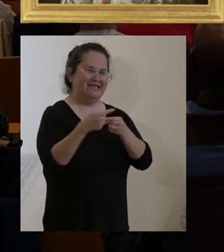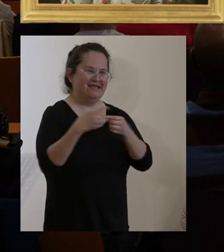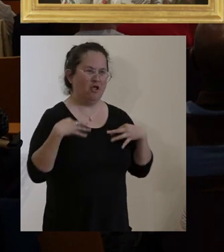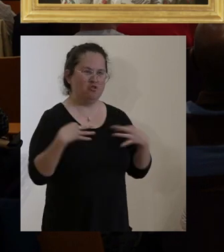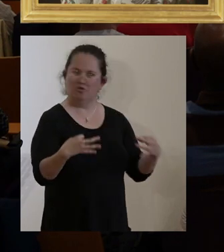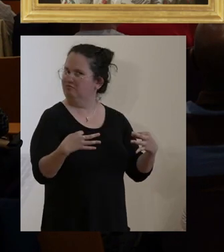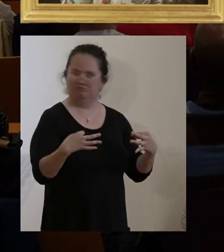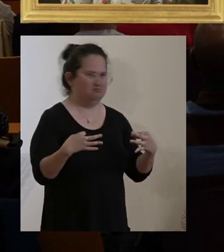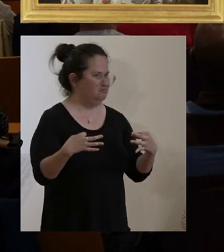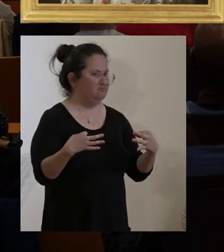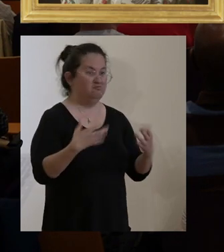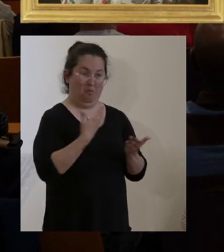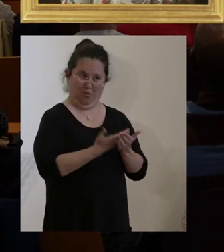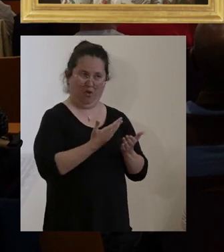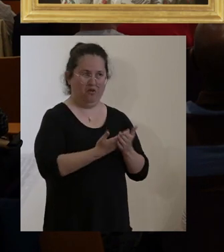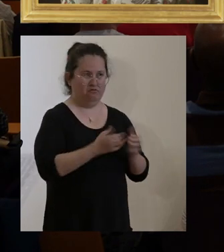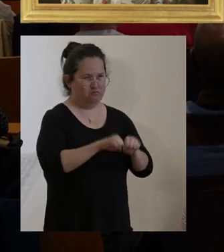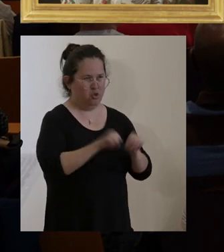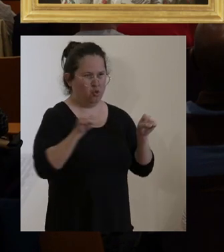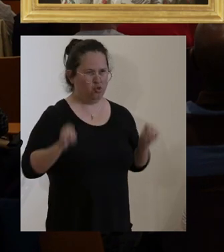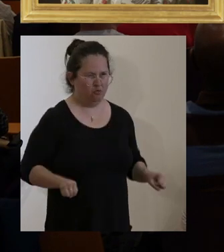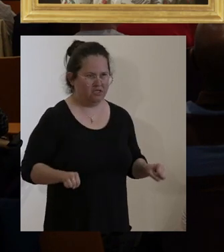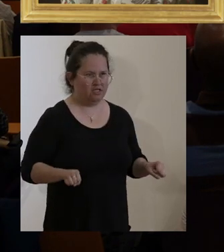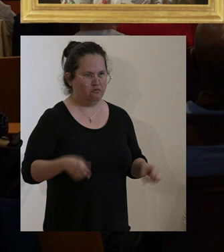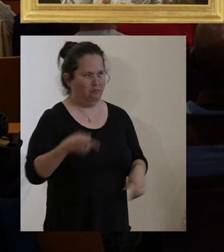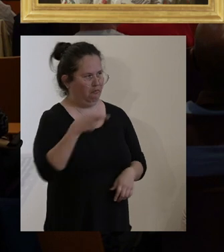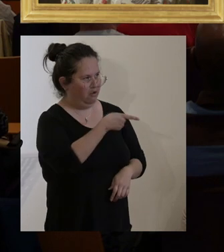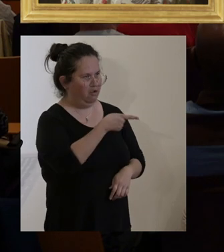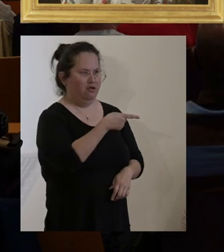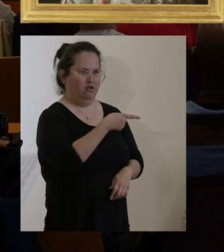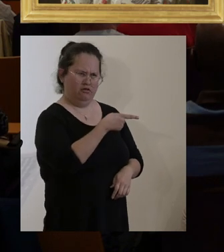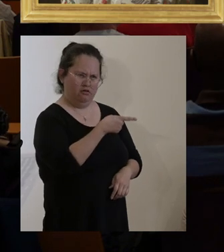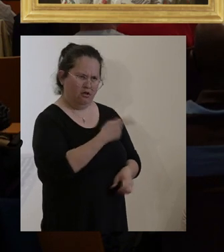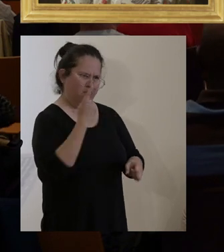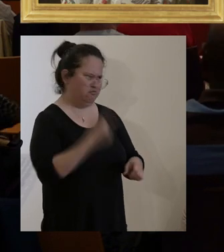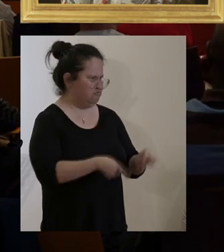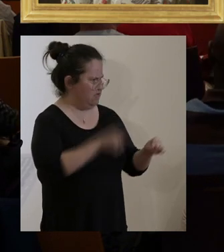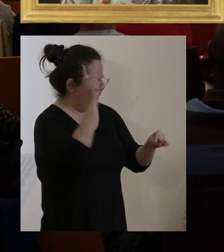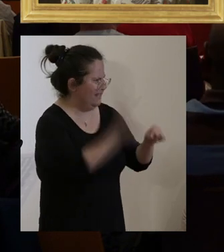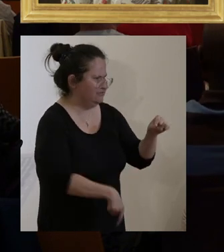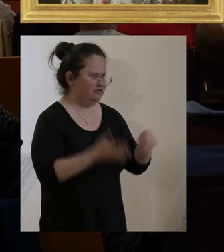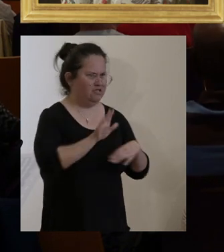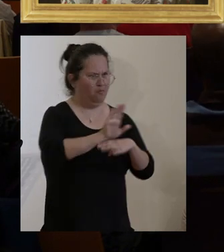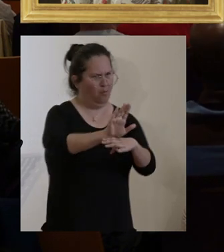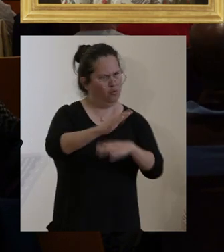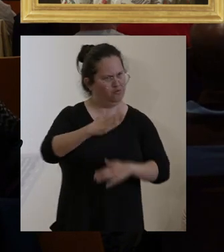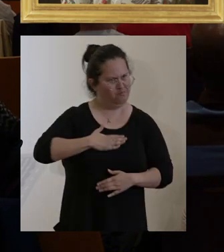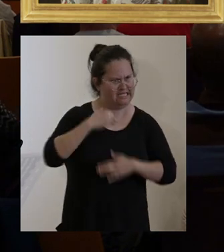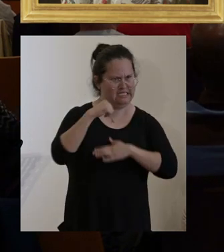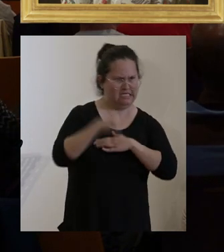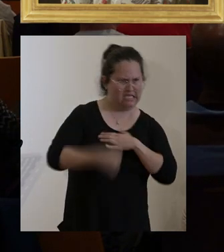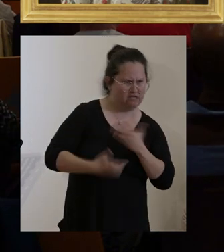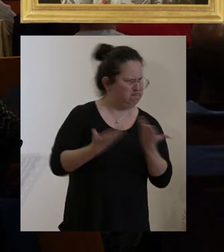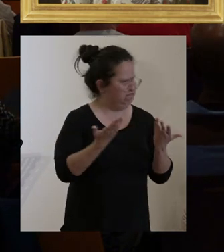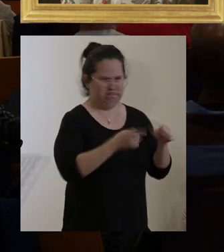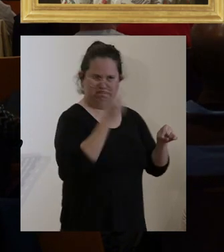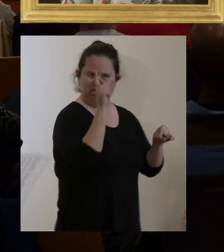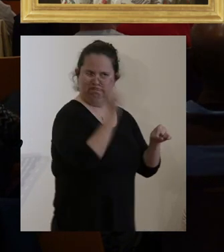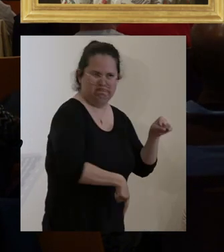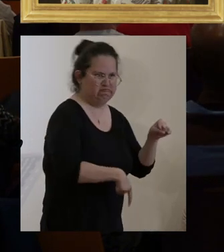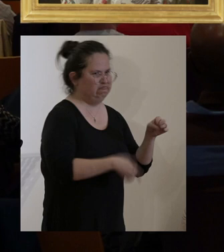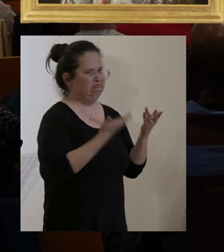de domination, que d'empêcher l'autre de se révéler tel qu'il est, d'empêcher l'autre d'être plein et entier. Et donc, je